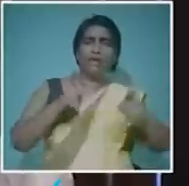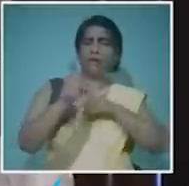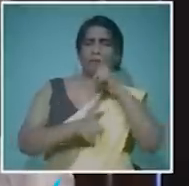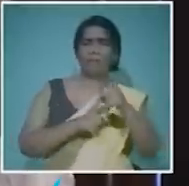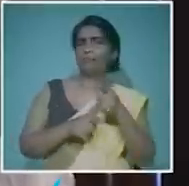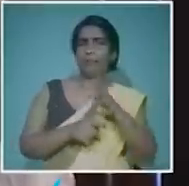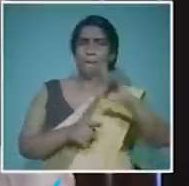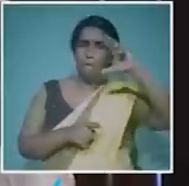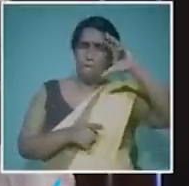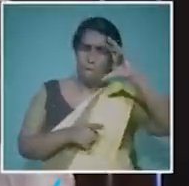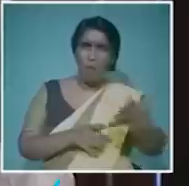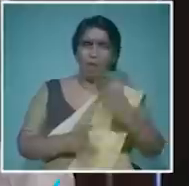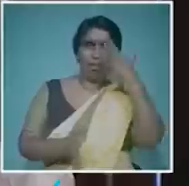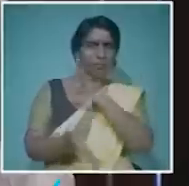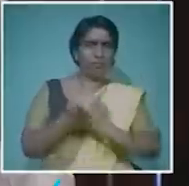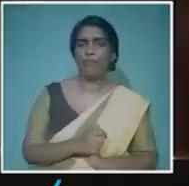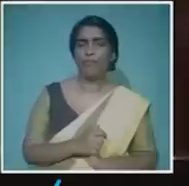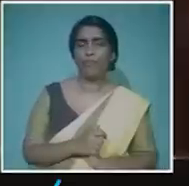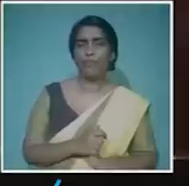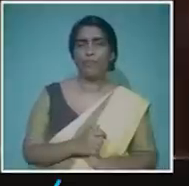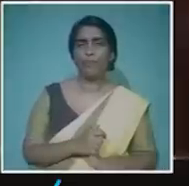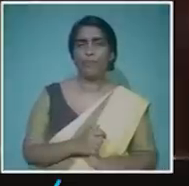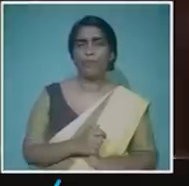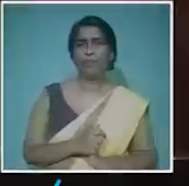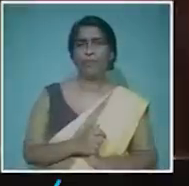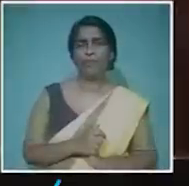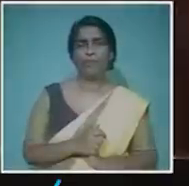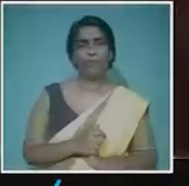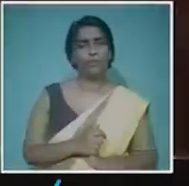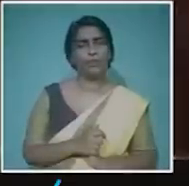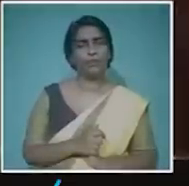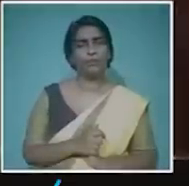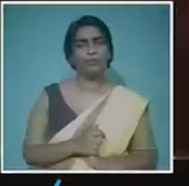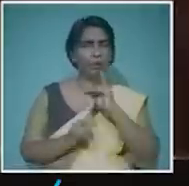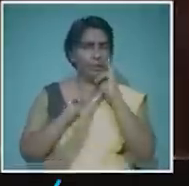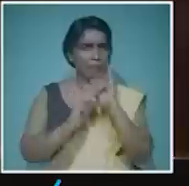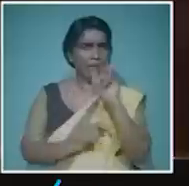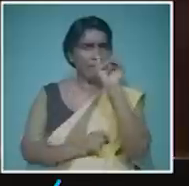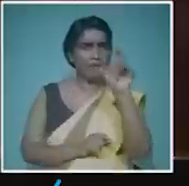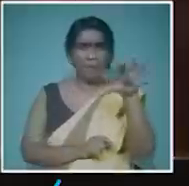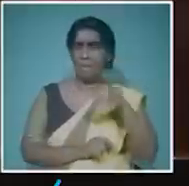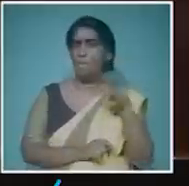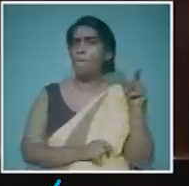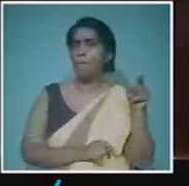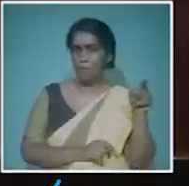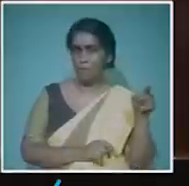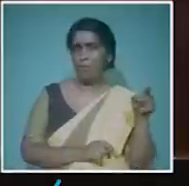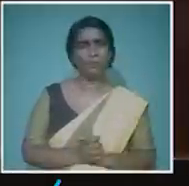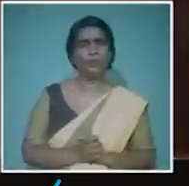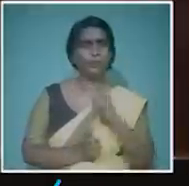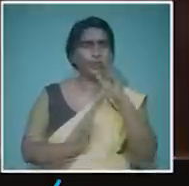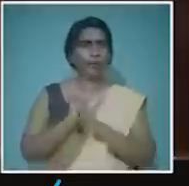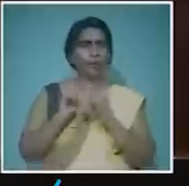කරන්න. ඒ නිසා මෝඩයෙක් නූගතෙක් වගේ කතා කරන්න එපා මෙතන. There was a unparliamentary word used. One member called another member